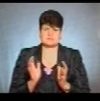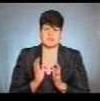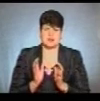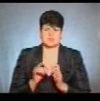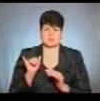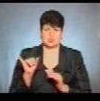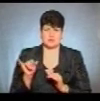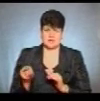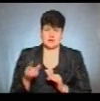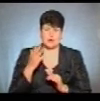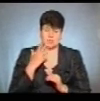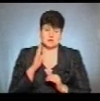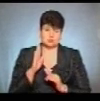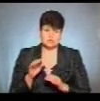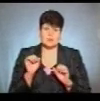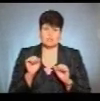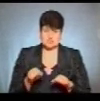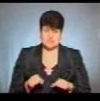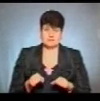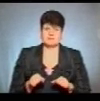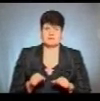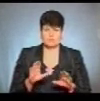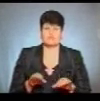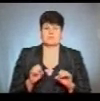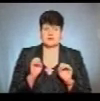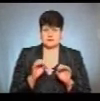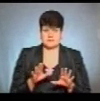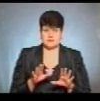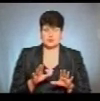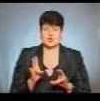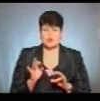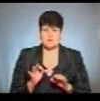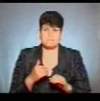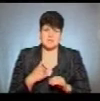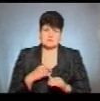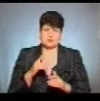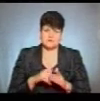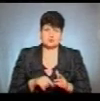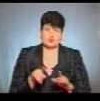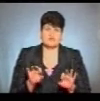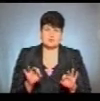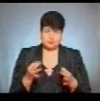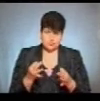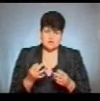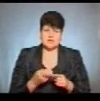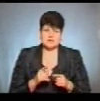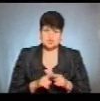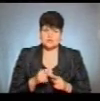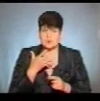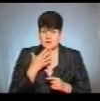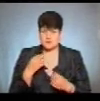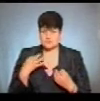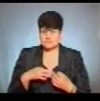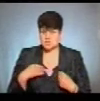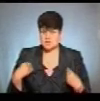них, і коли буде можливість, ми, звісно, йому передамо. Ну, ми сподіваємося, що його просто відпустять, і він вже цю гарну,